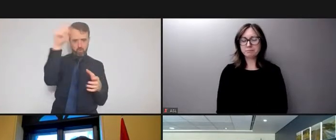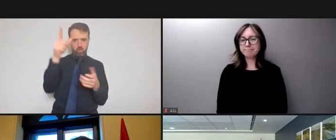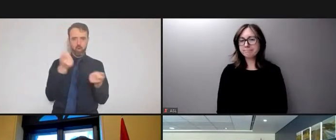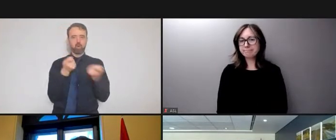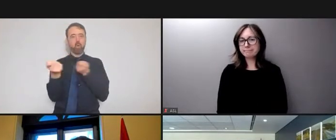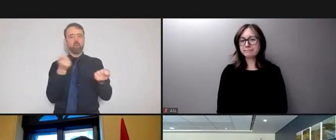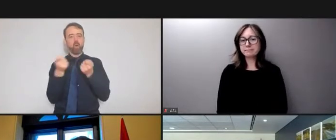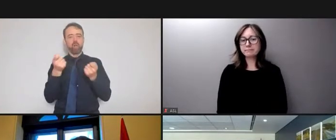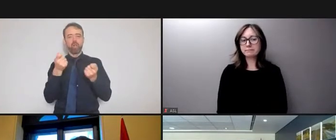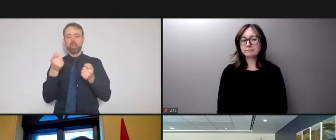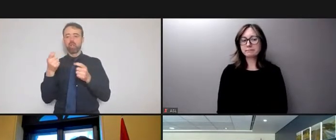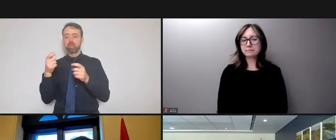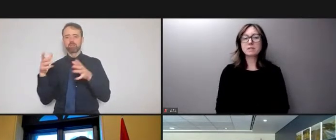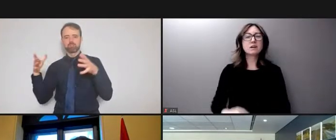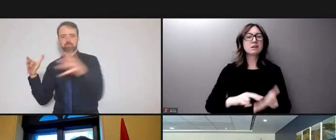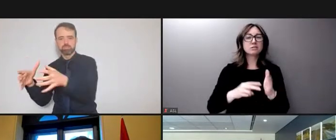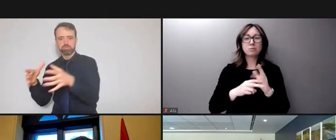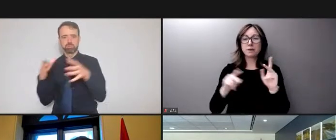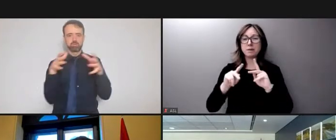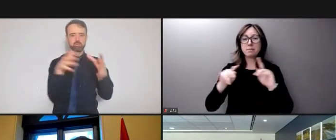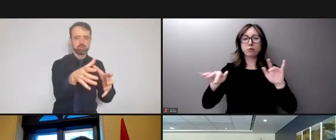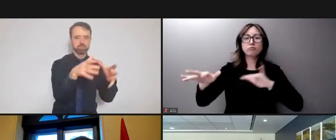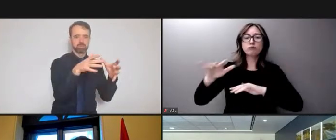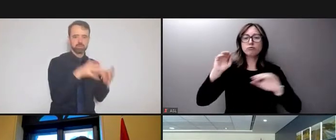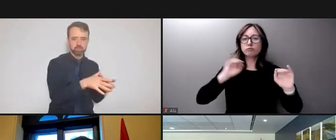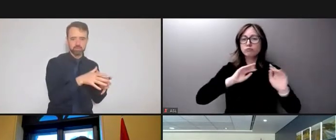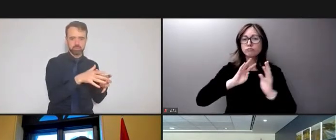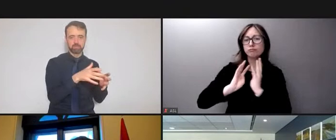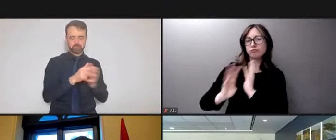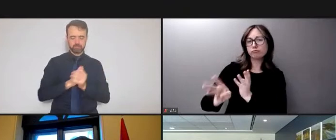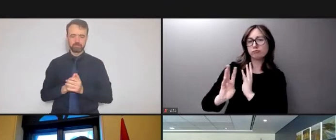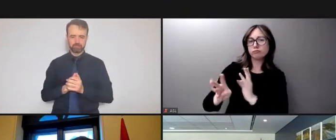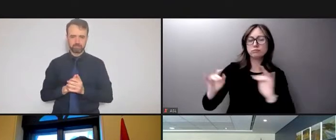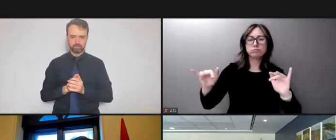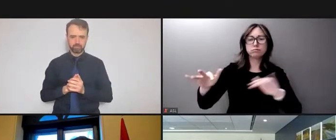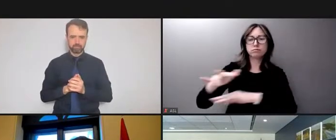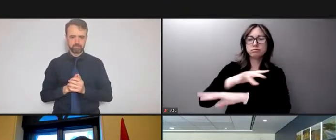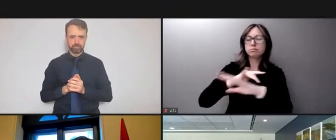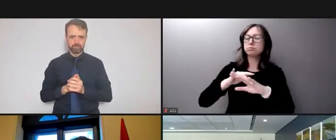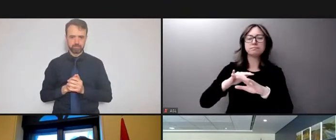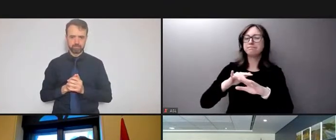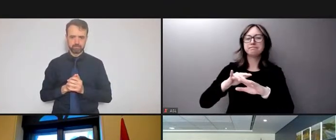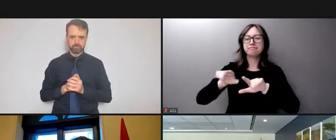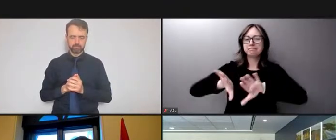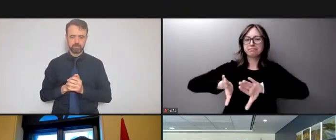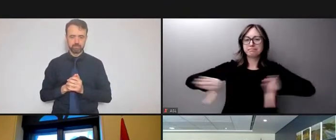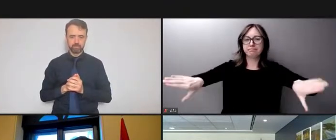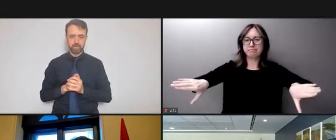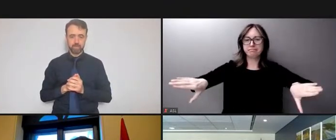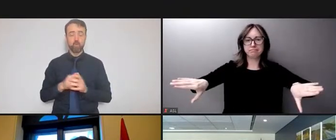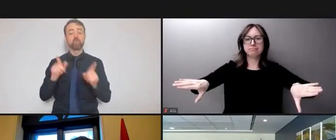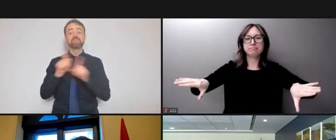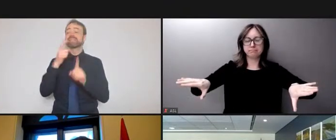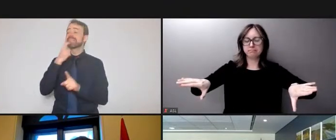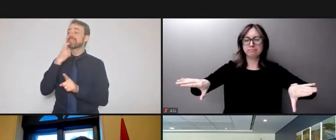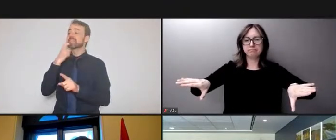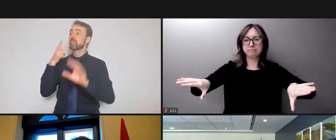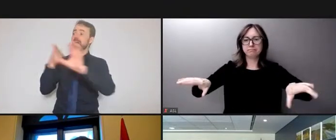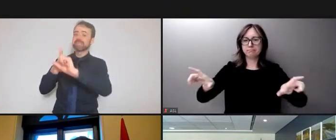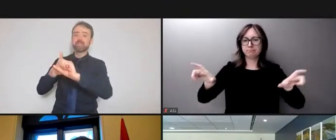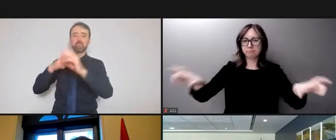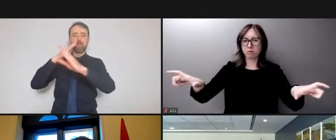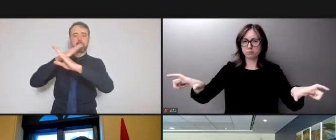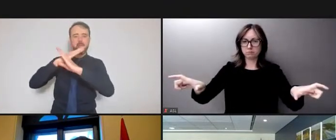who participated in the demonstrations, in illegal blockages. C'est un